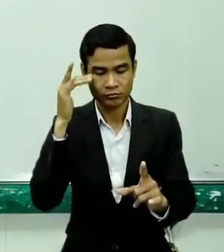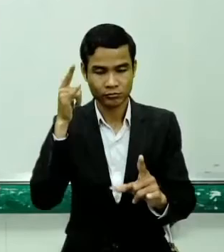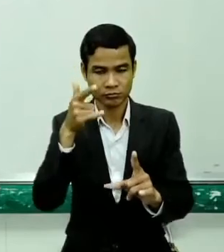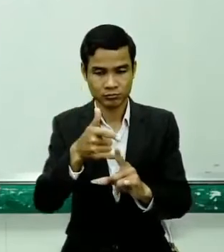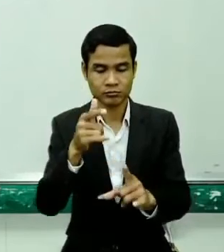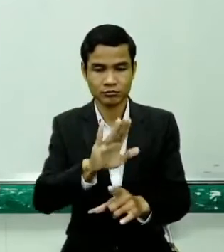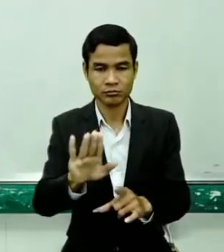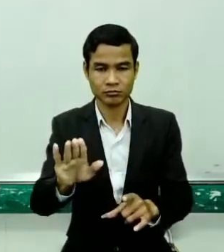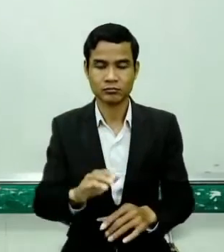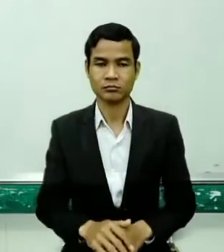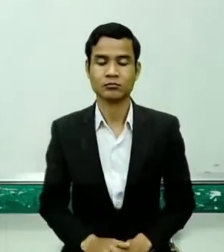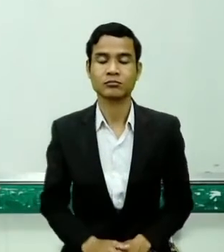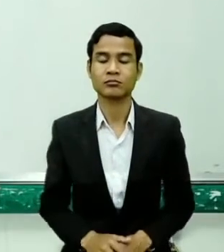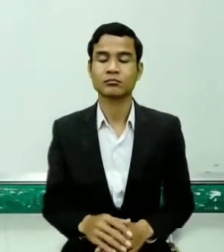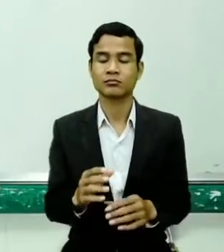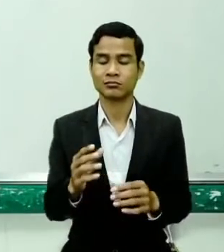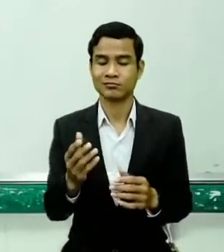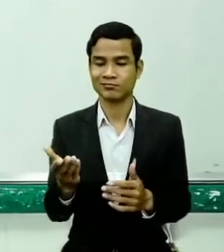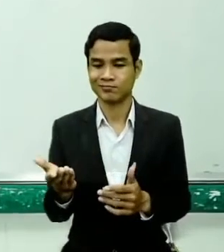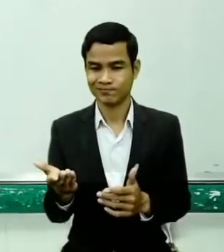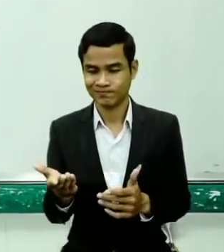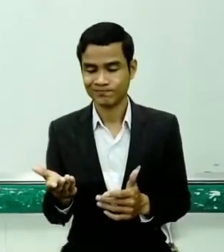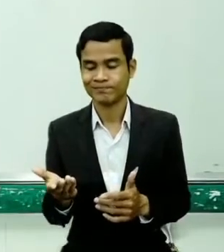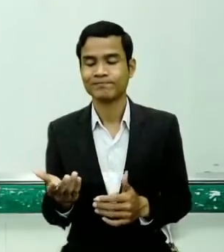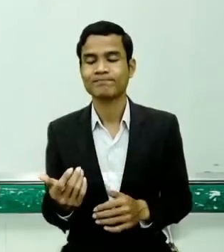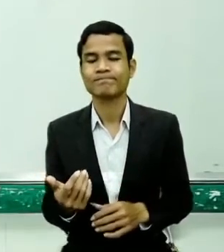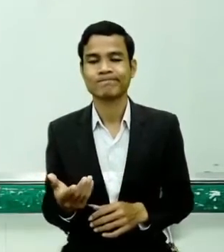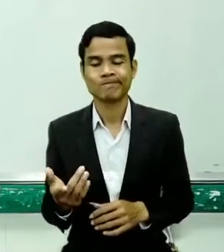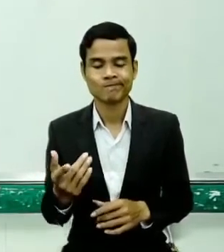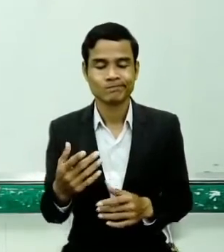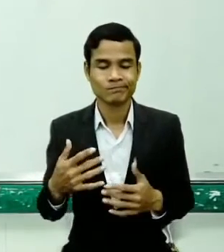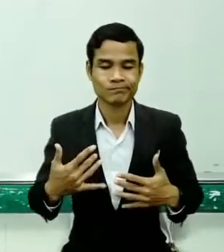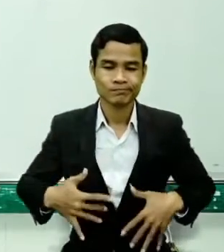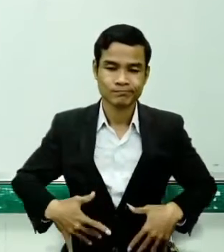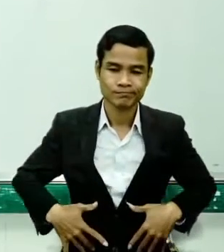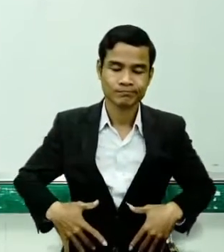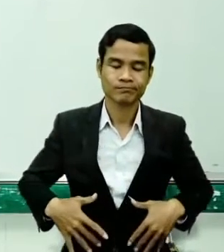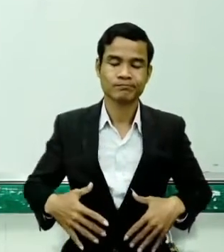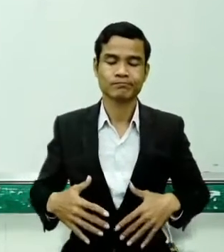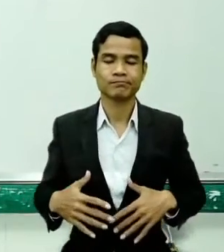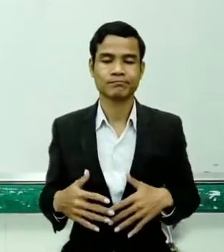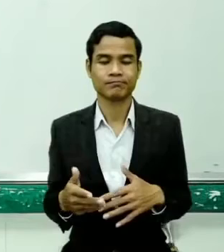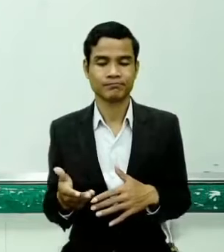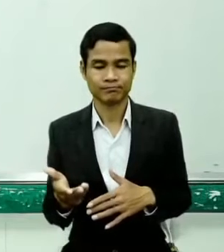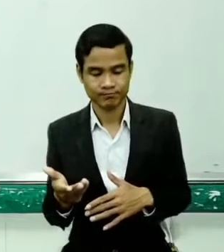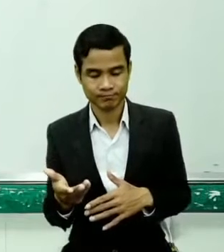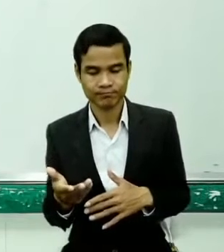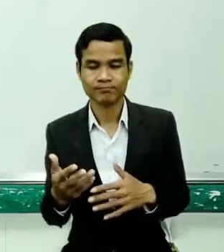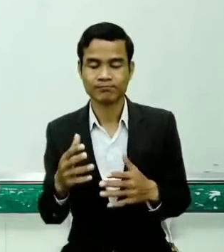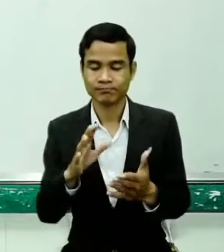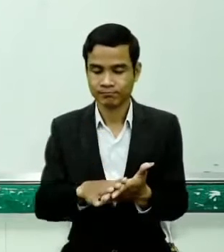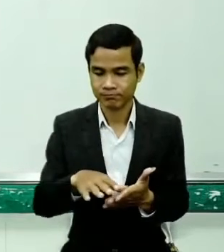cồn. Sốc bây tại cả lên cầm san cả sắc xa.